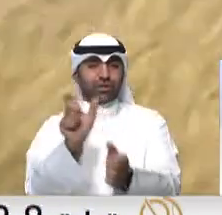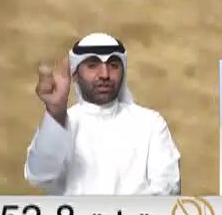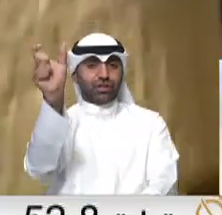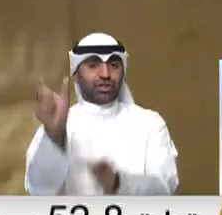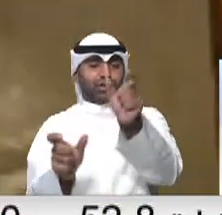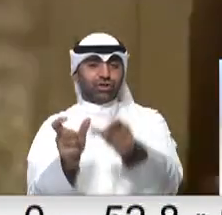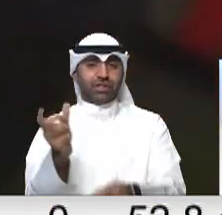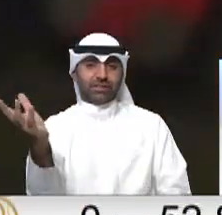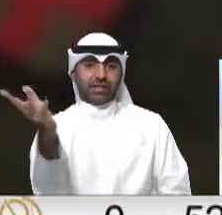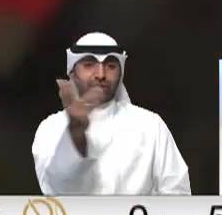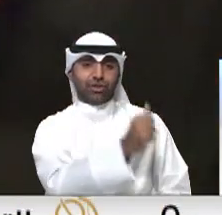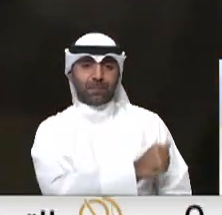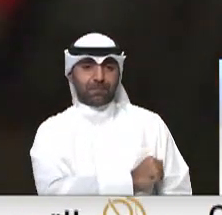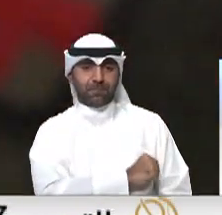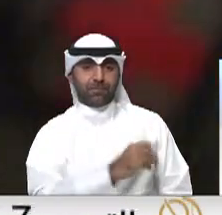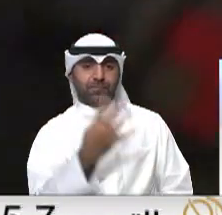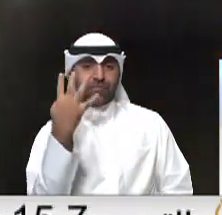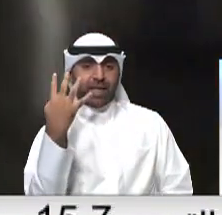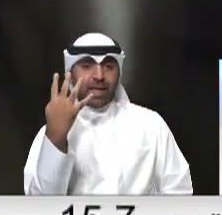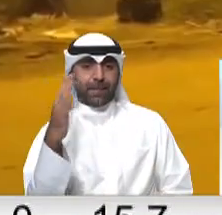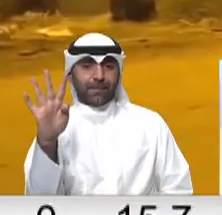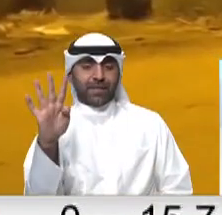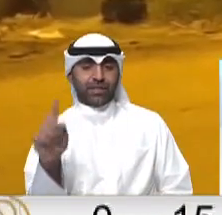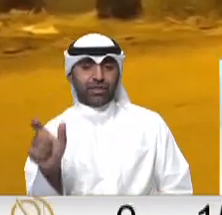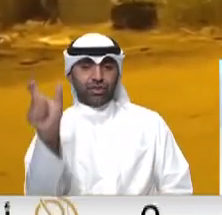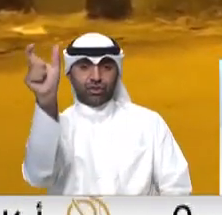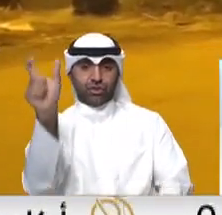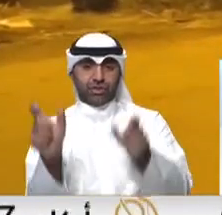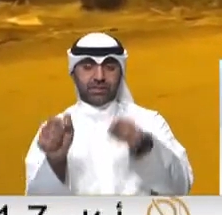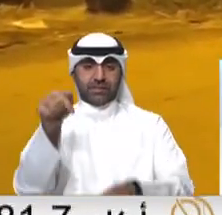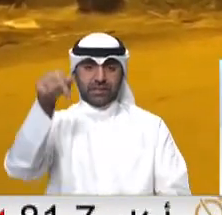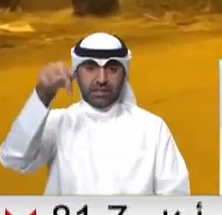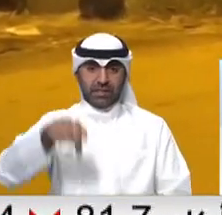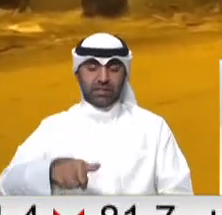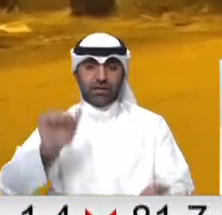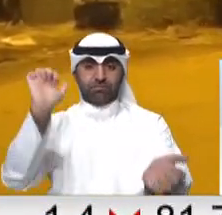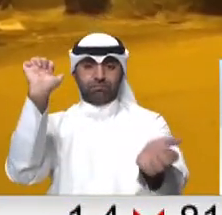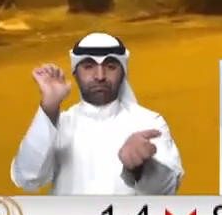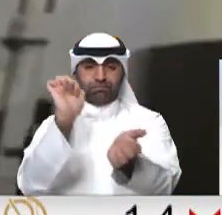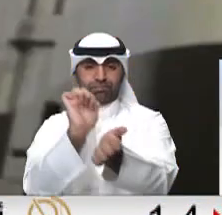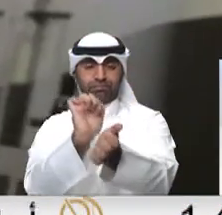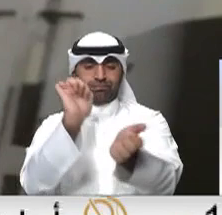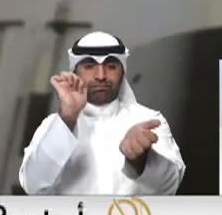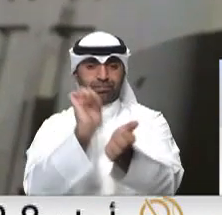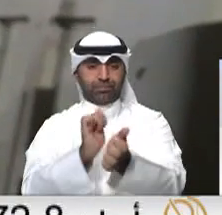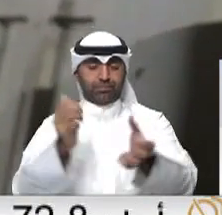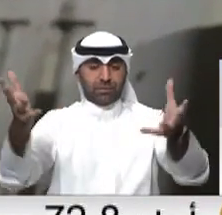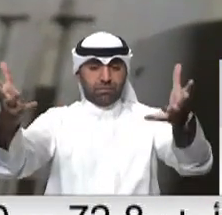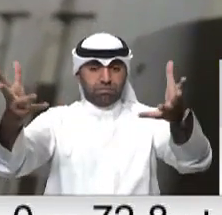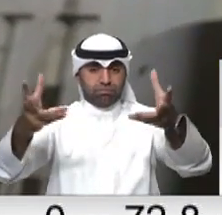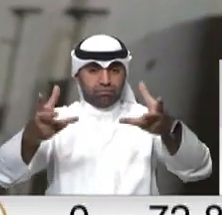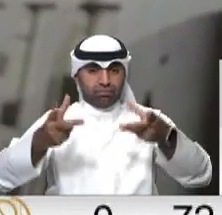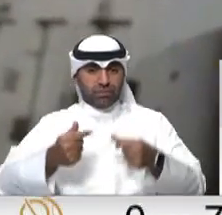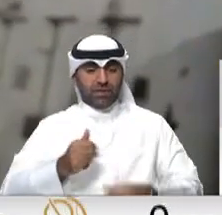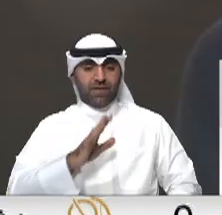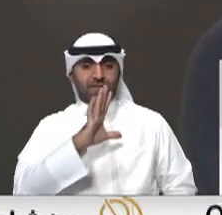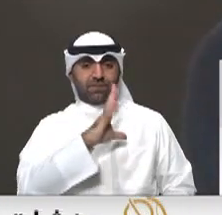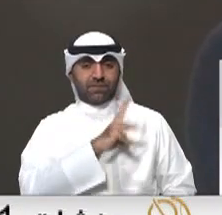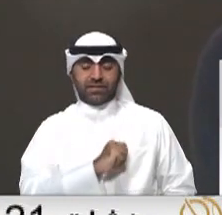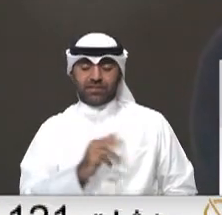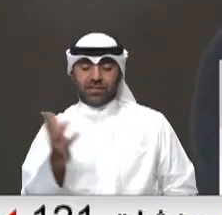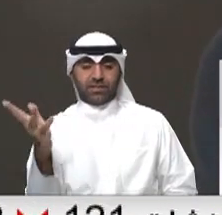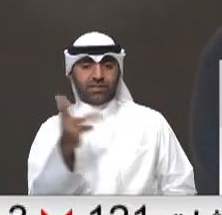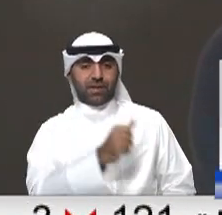من 1200، يضافون إلى 5000 أسير مكدسين في سجون لا تصلح للعيش الآدمي.